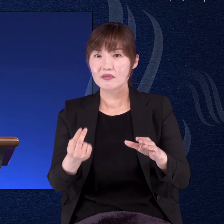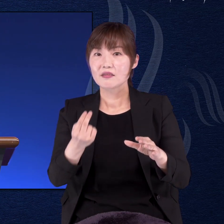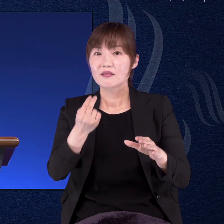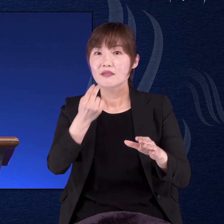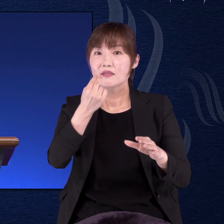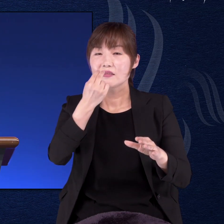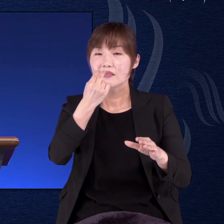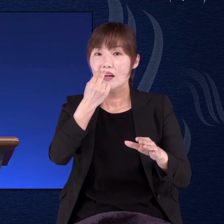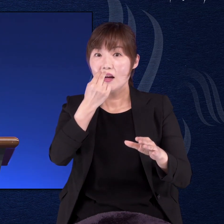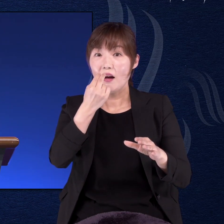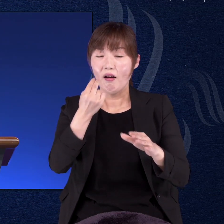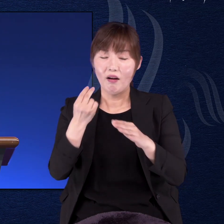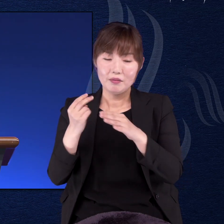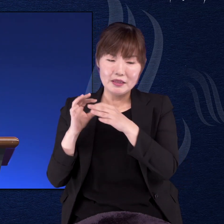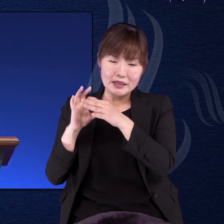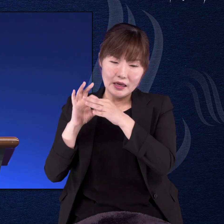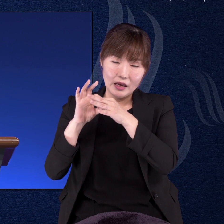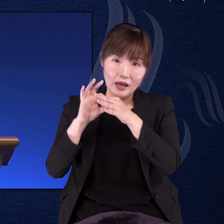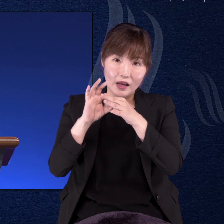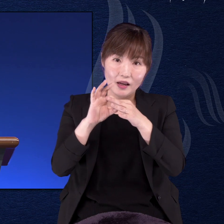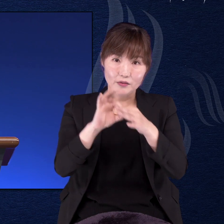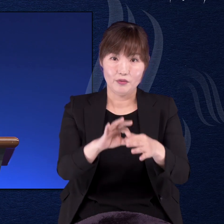내뱉으세요.